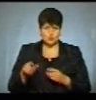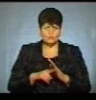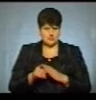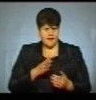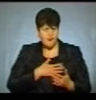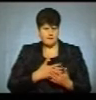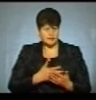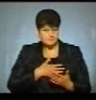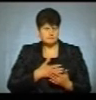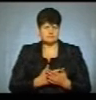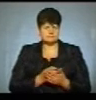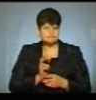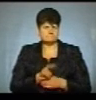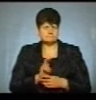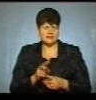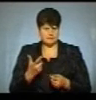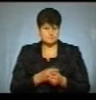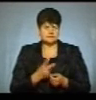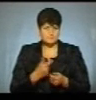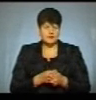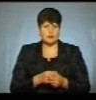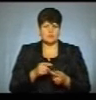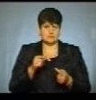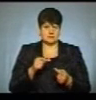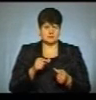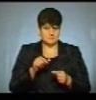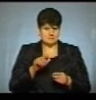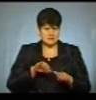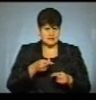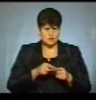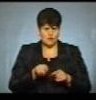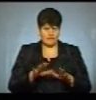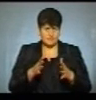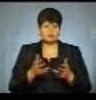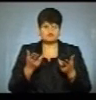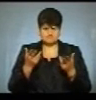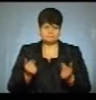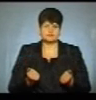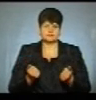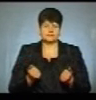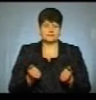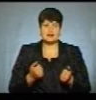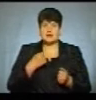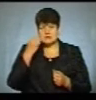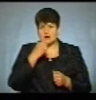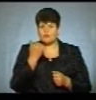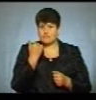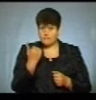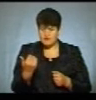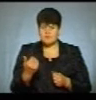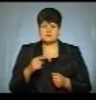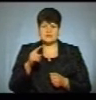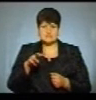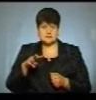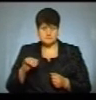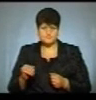активніше вакцинуватися проти дифтерії, зокрема, після цього випадку. Так. І я дякую і вам, засобам масової